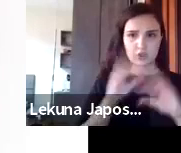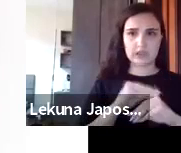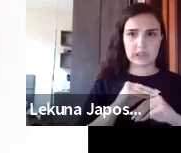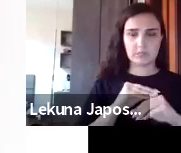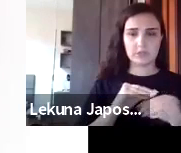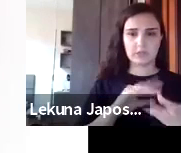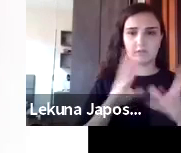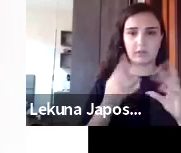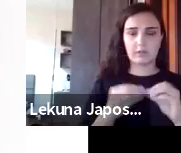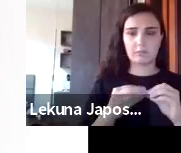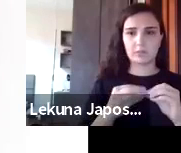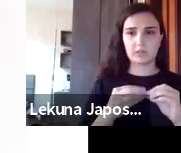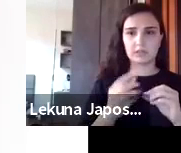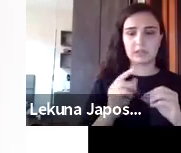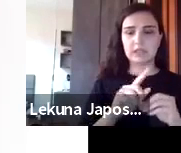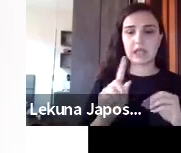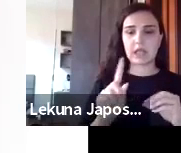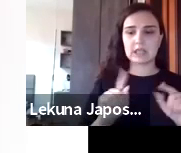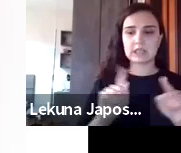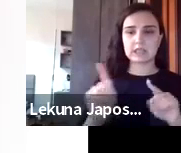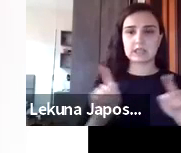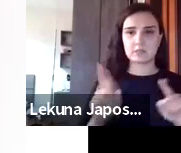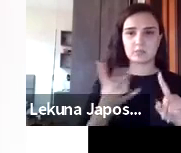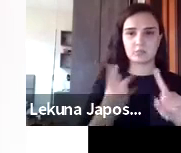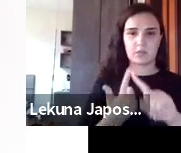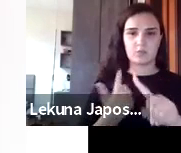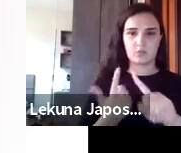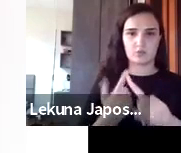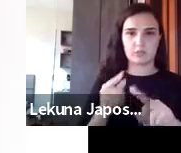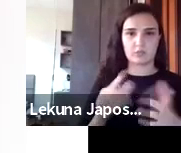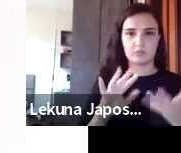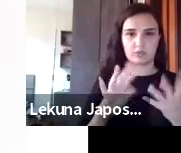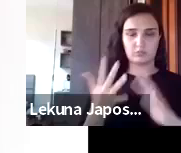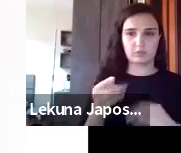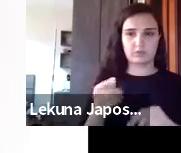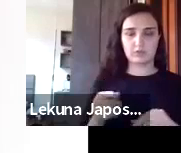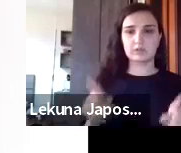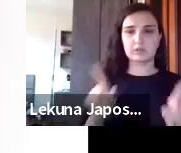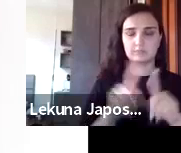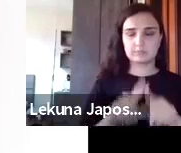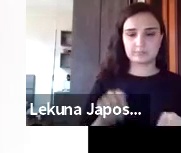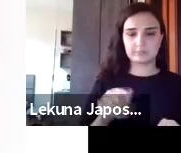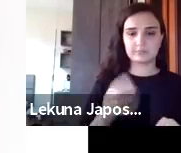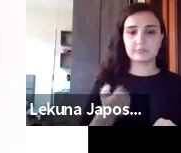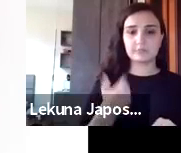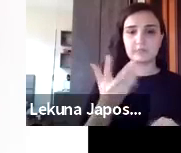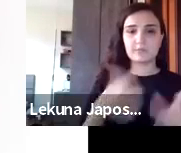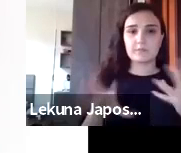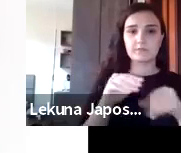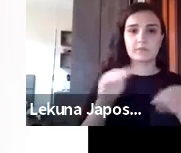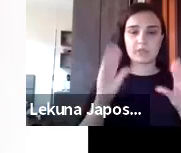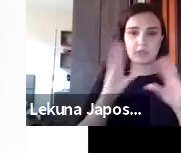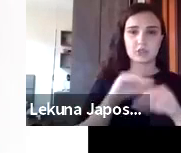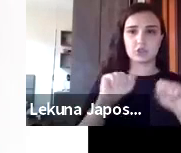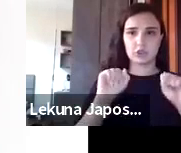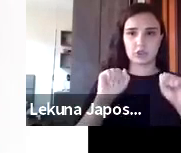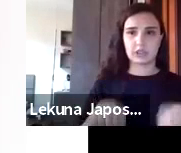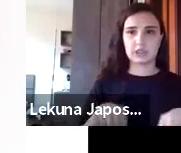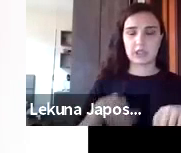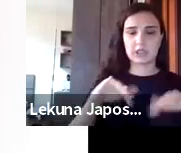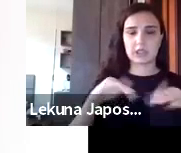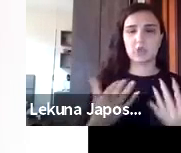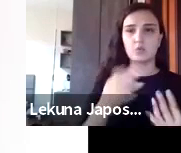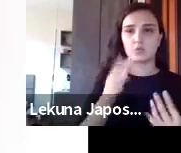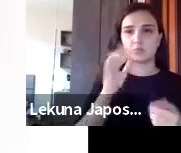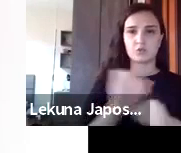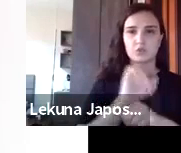ეს ყველაფერი და რაღაცები ამოიღოთ ამ შემთხვევაში. ასევე რამდენად შეგიძლიათ გადაღლილობის ფონზე